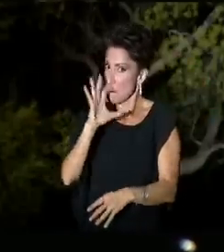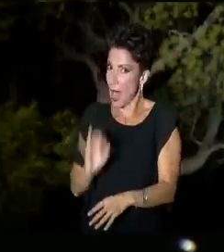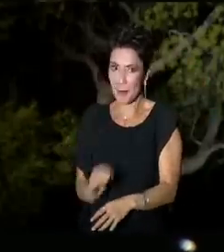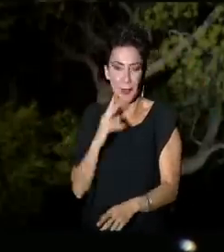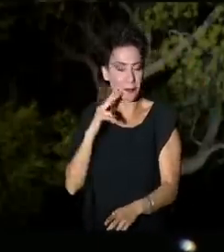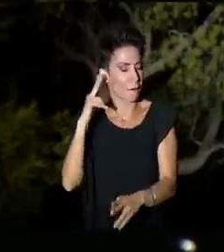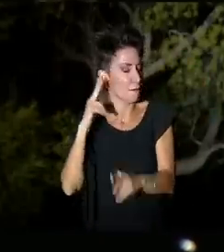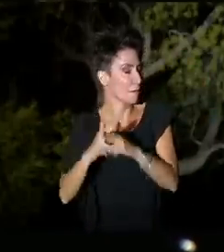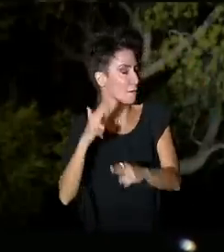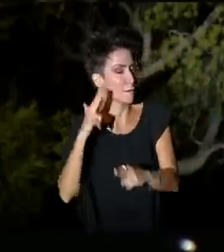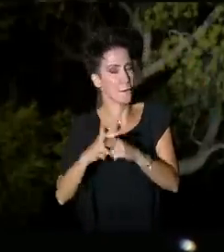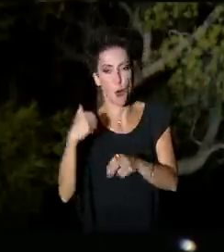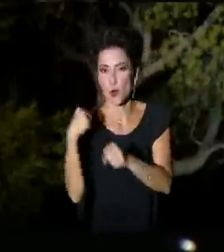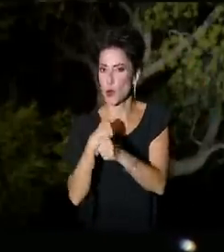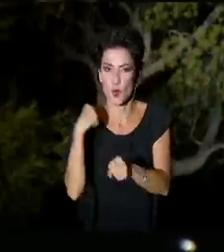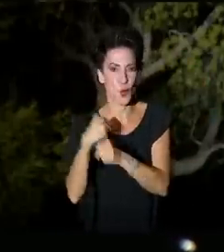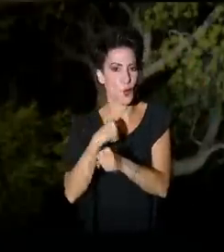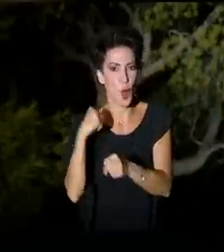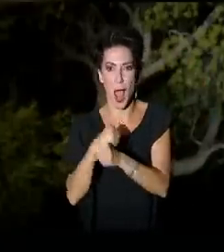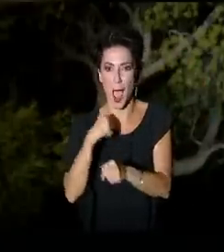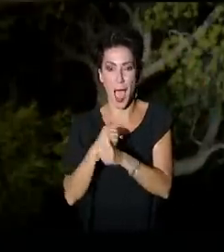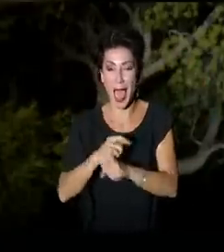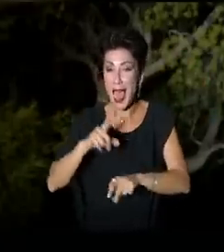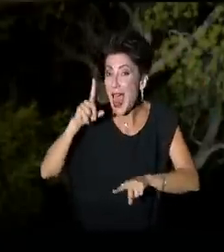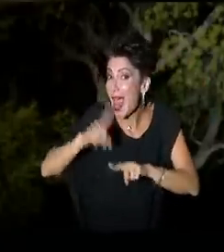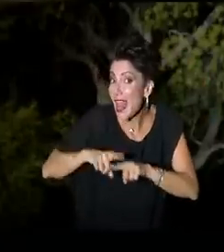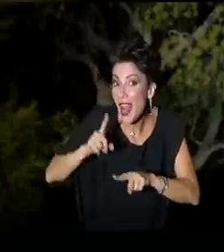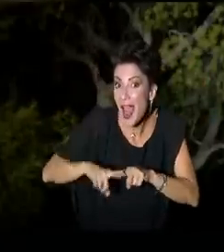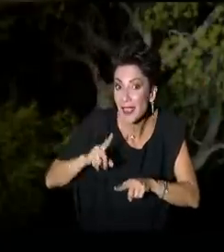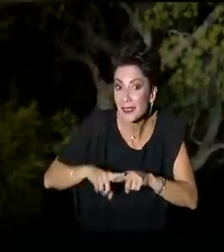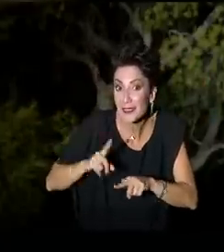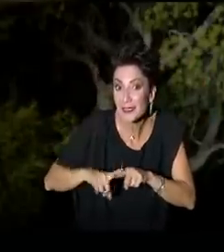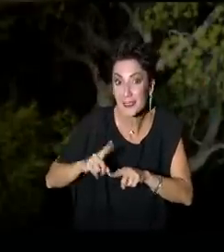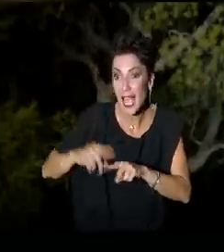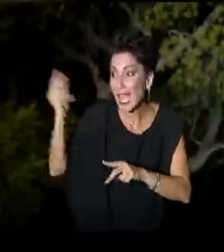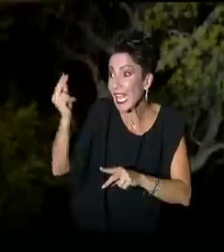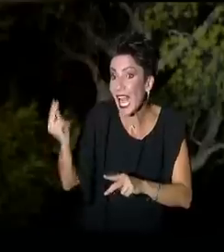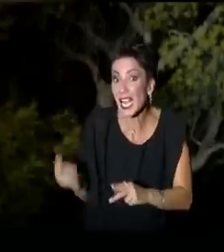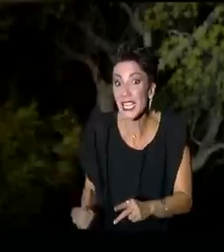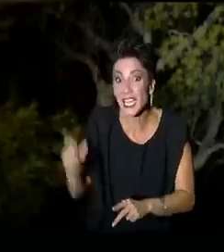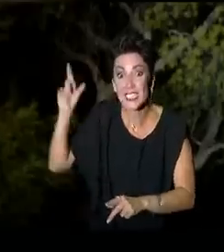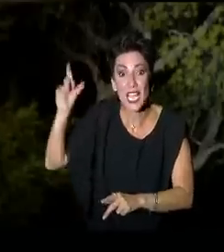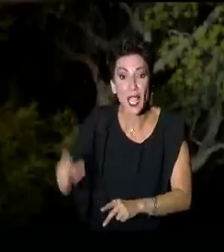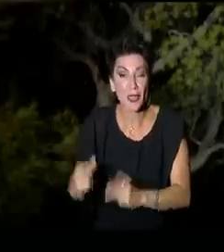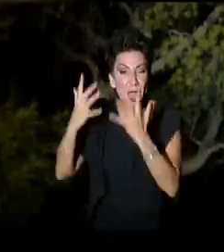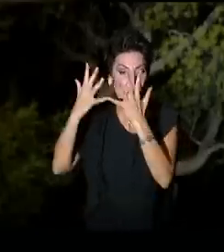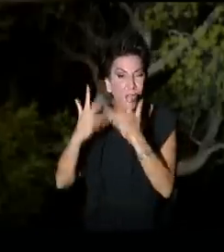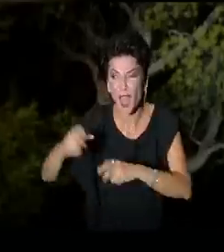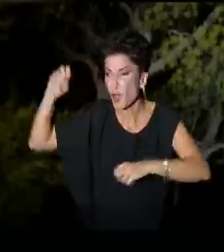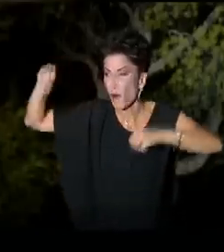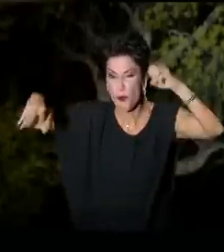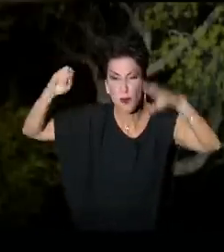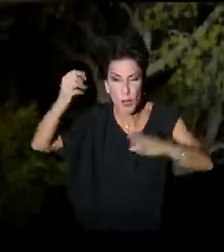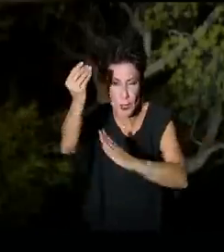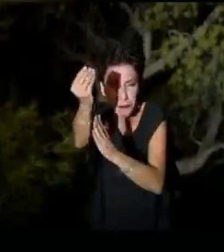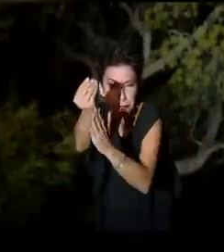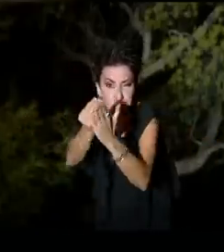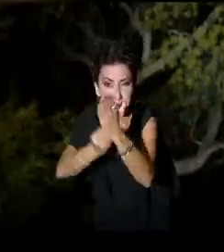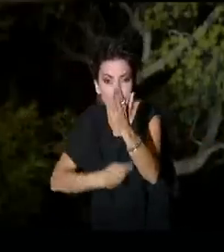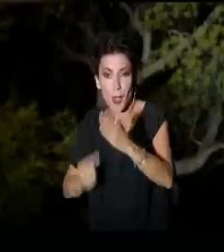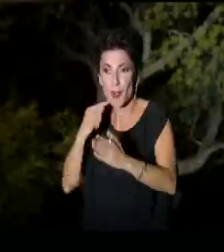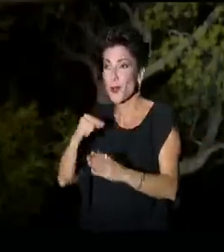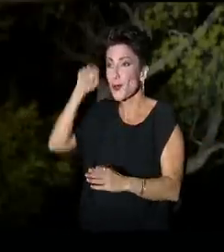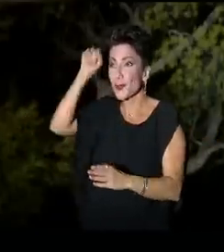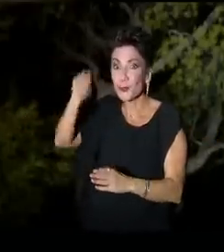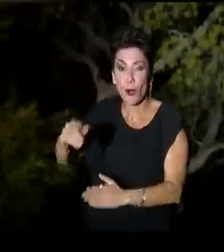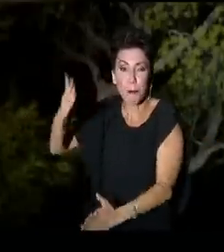χρέος να καλούνται Έλληνες καλλιτέχνες να φωτίσουν έργο